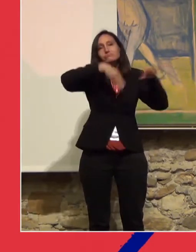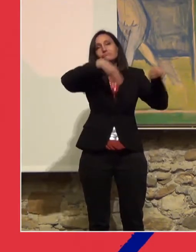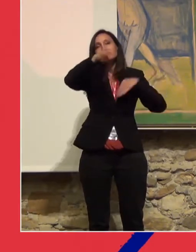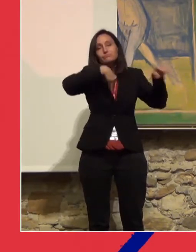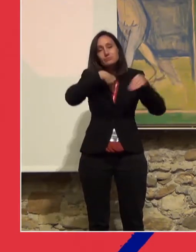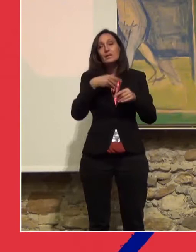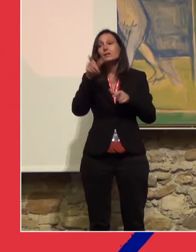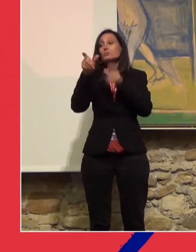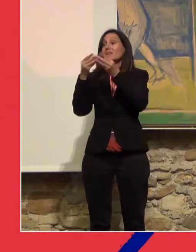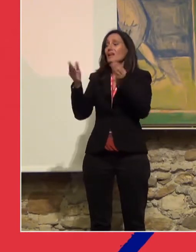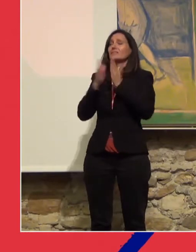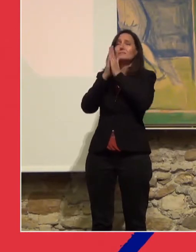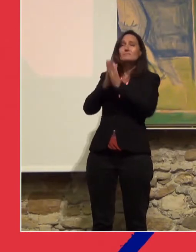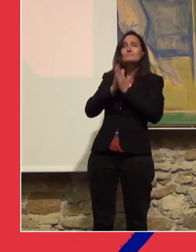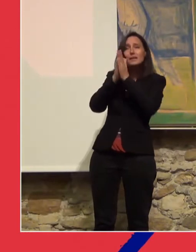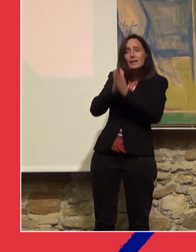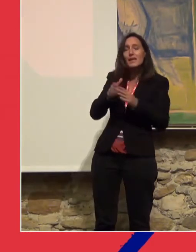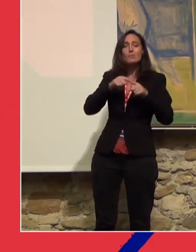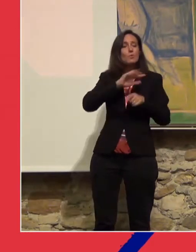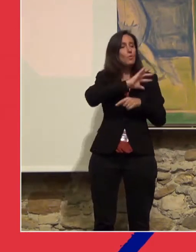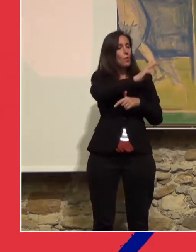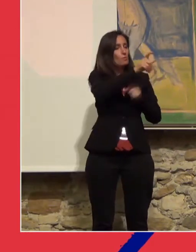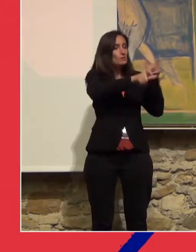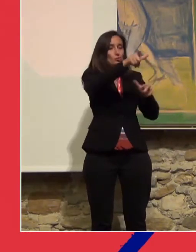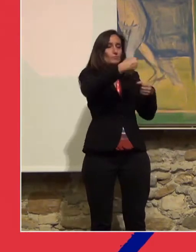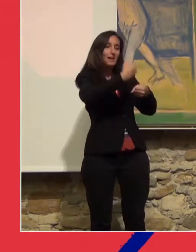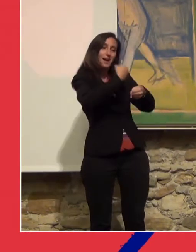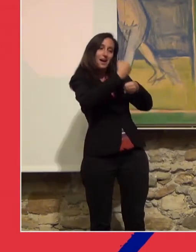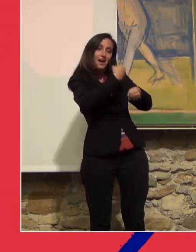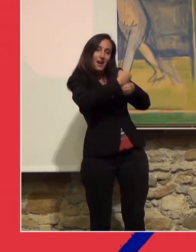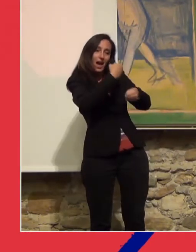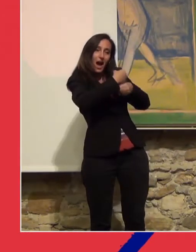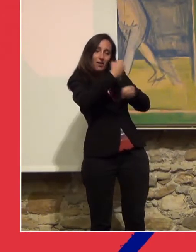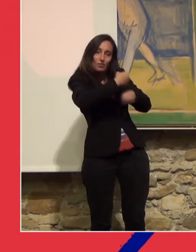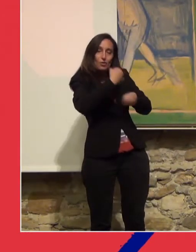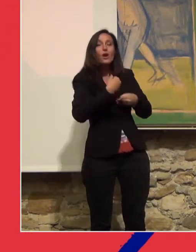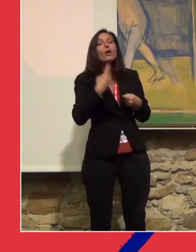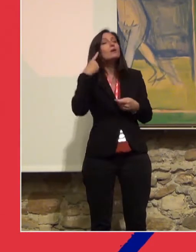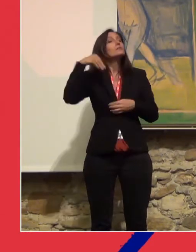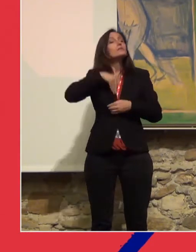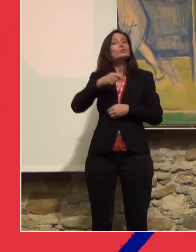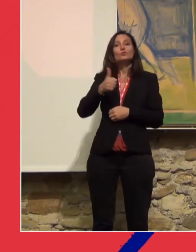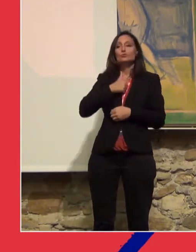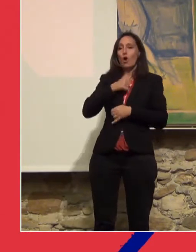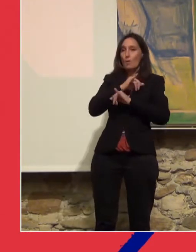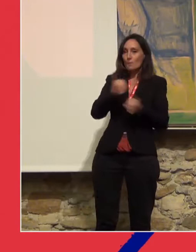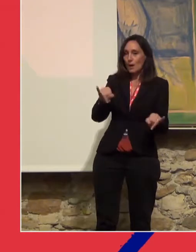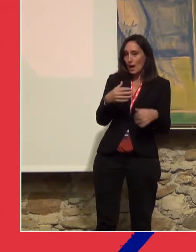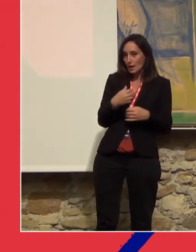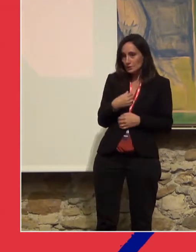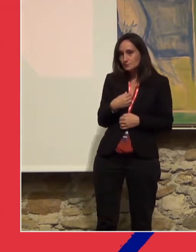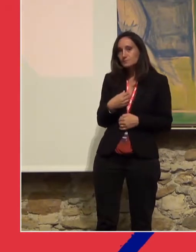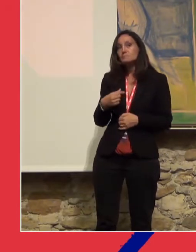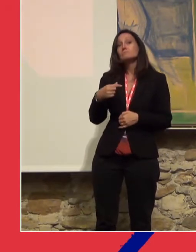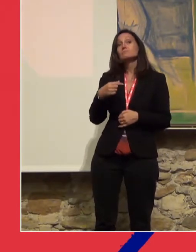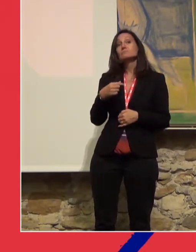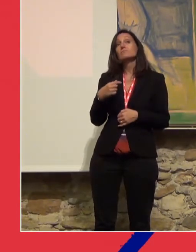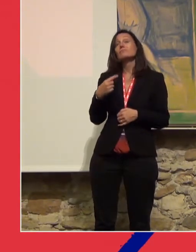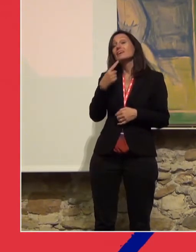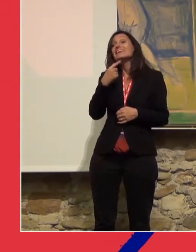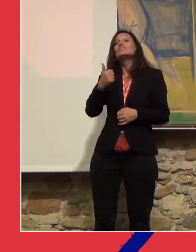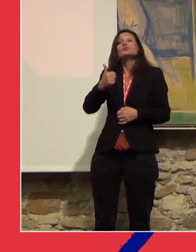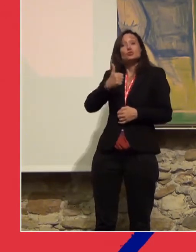lì vicino, io non sono mai stato solo. Quando si è soli, tutti siamo